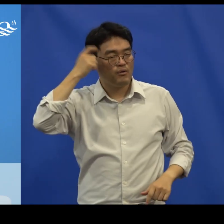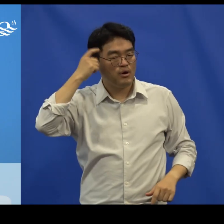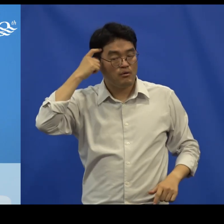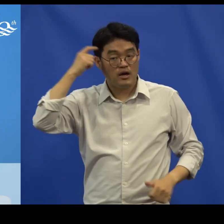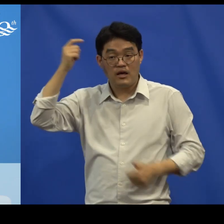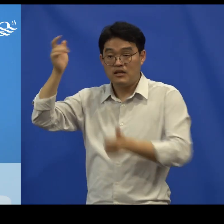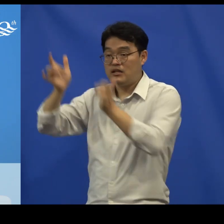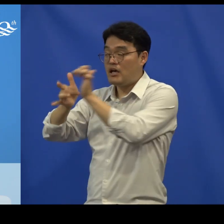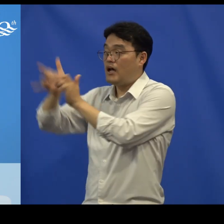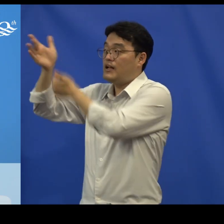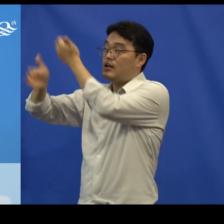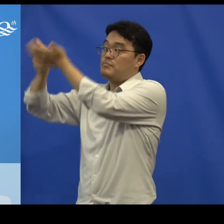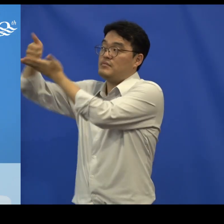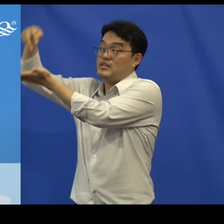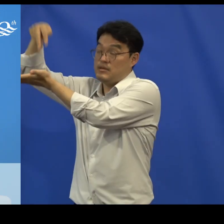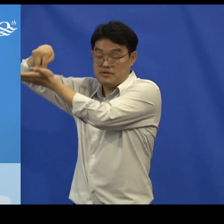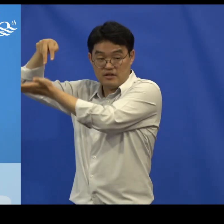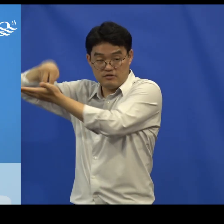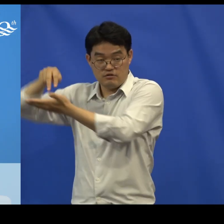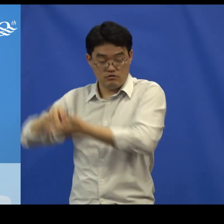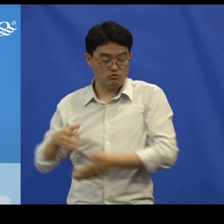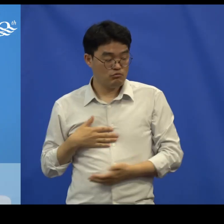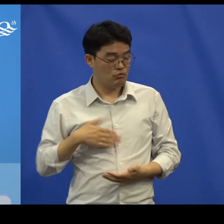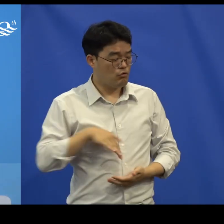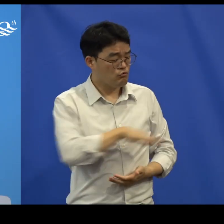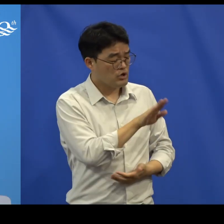그랬습니다. 시간의 개념이 우리하고 다른 거죠.